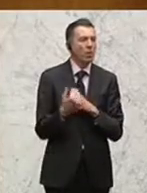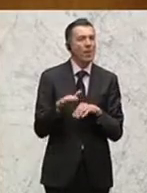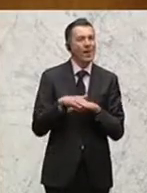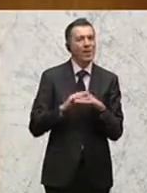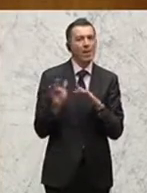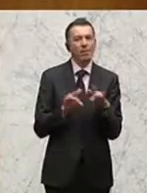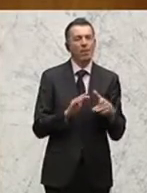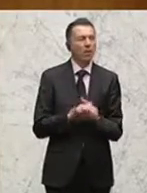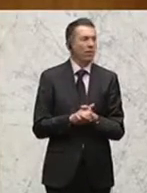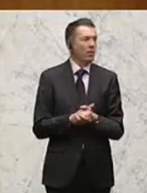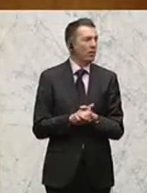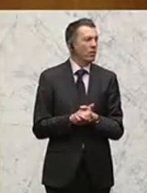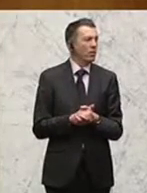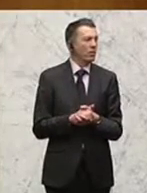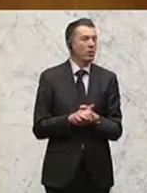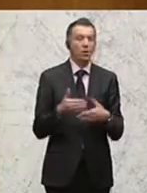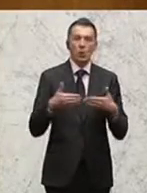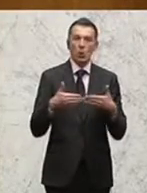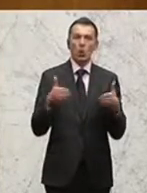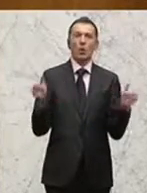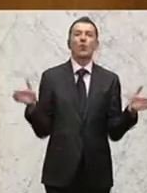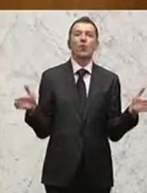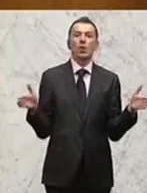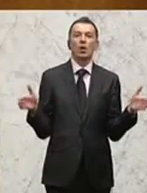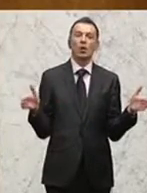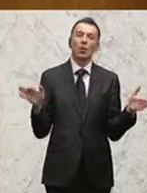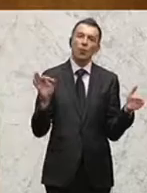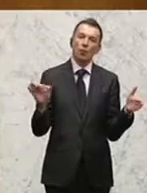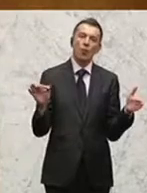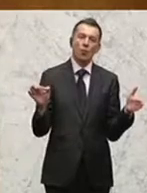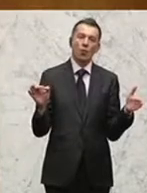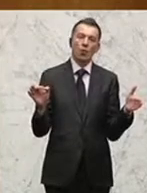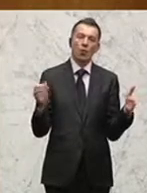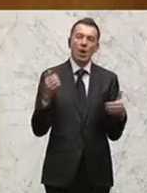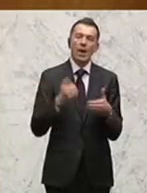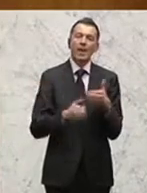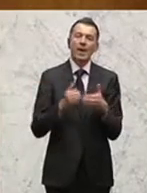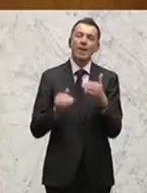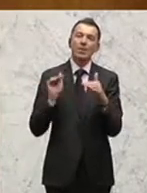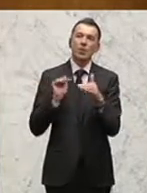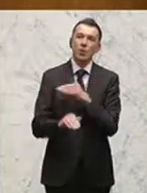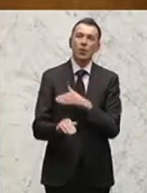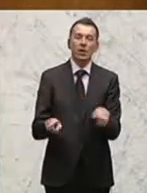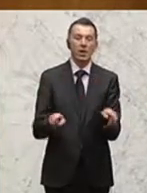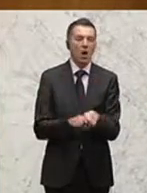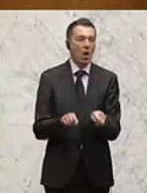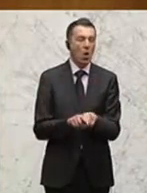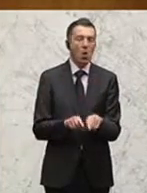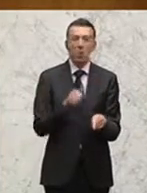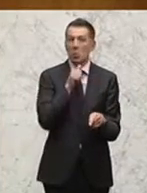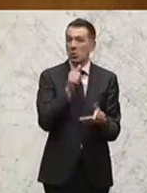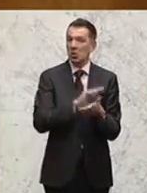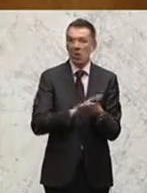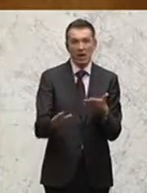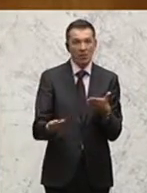Gemeinden gibt, die hier ihre Türen öffnen für unsere Kriegsflüchtlinge, auch wenn das keine